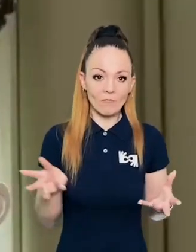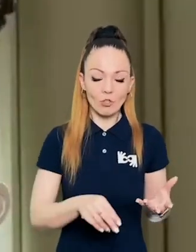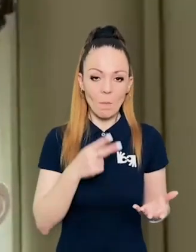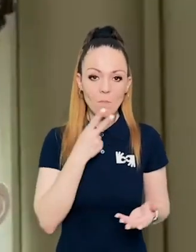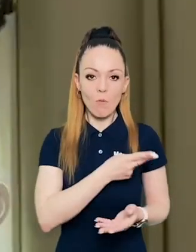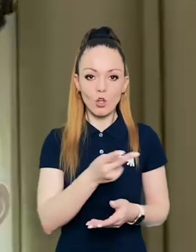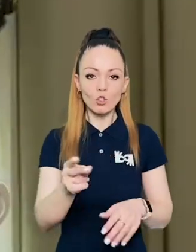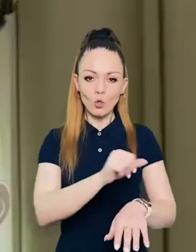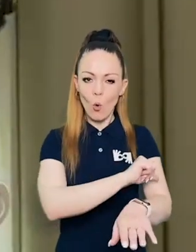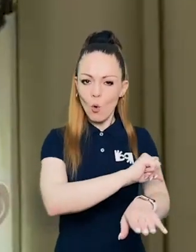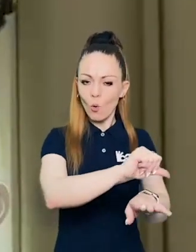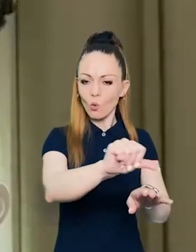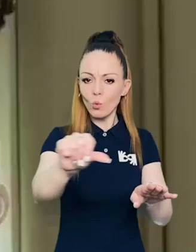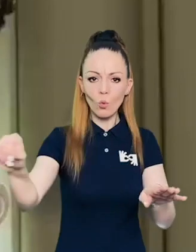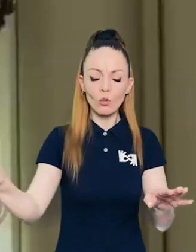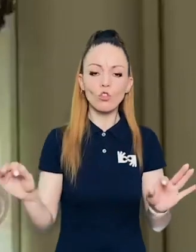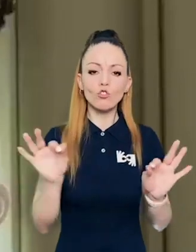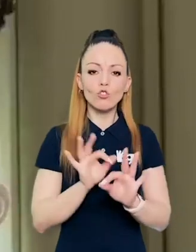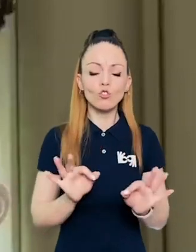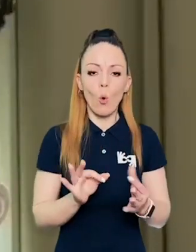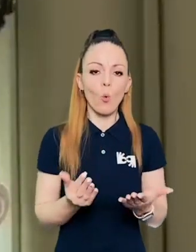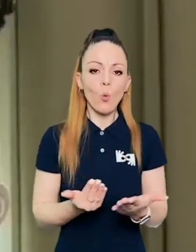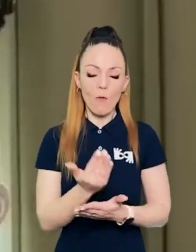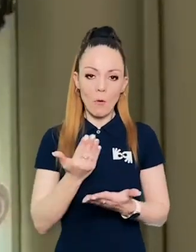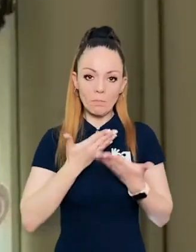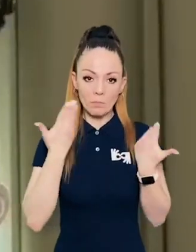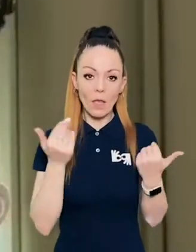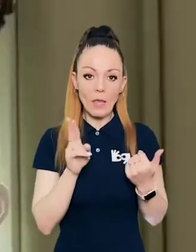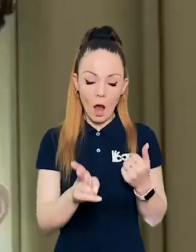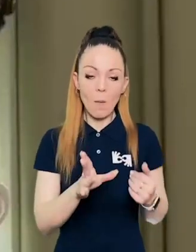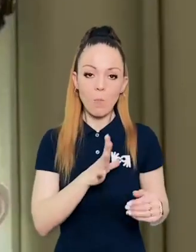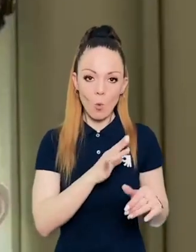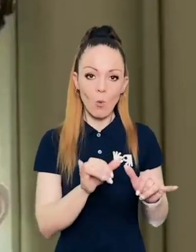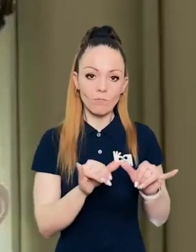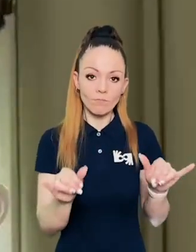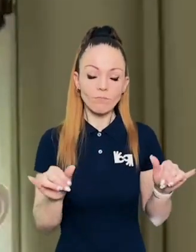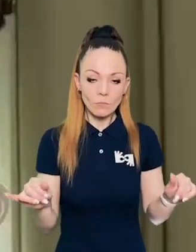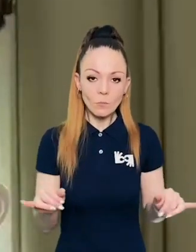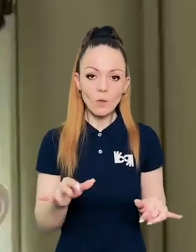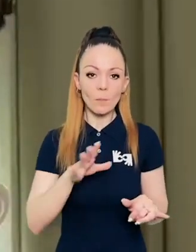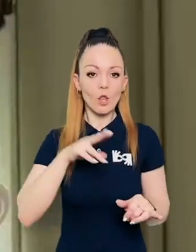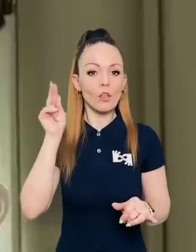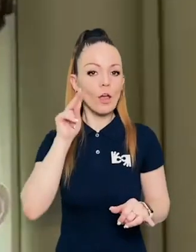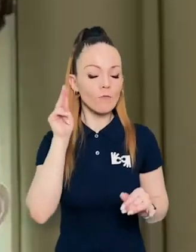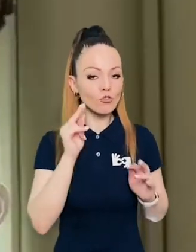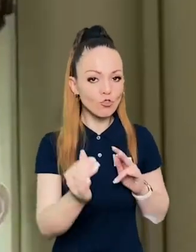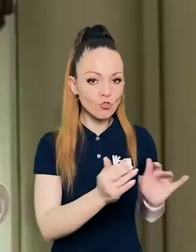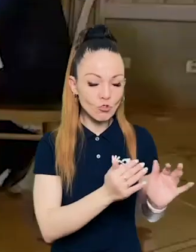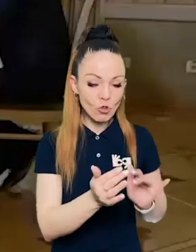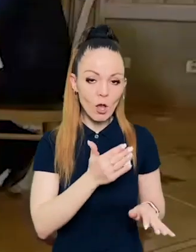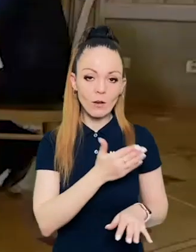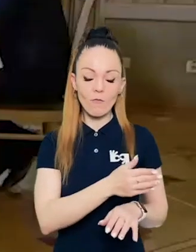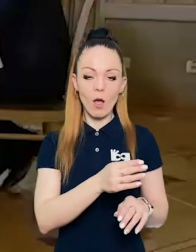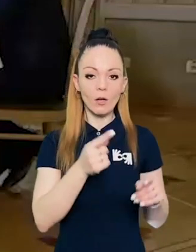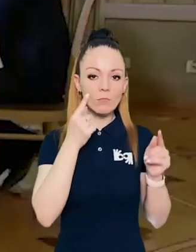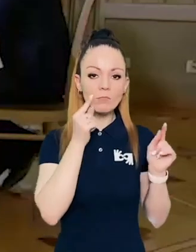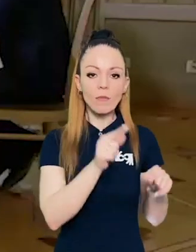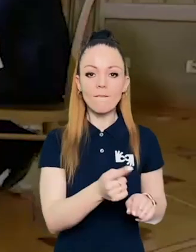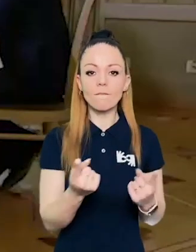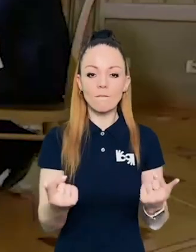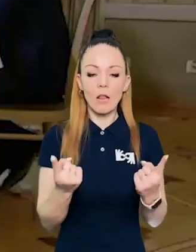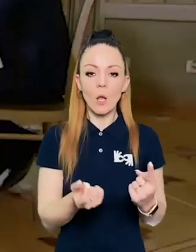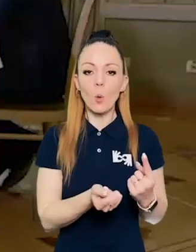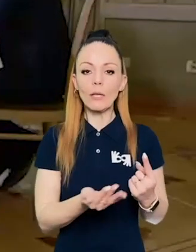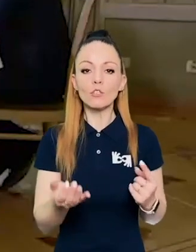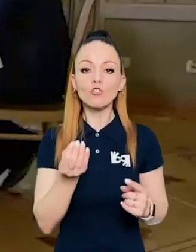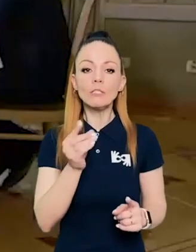так ми все це бачили. Вздовж кордонів нічого нового не відбувалось, воно як було. Коли було навчання